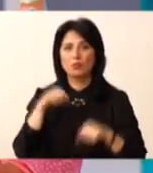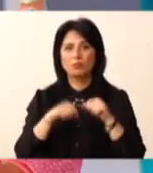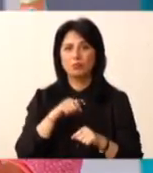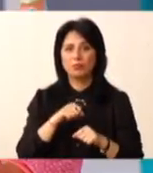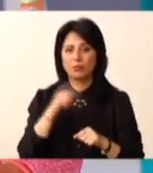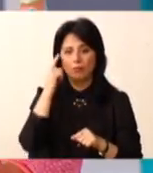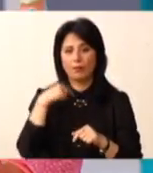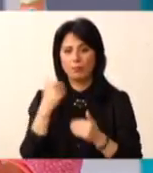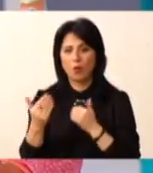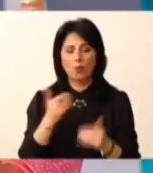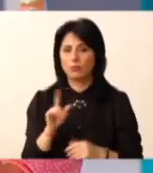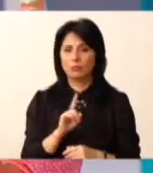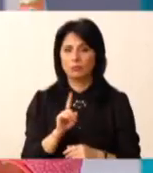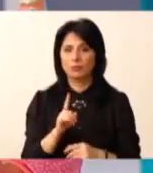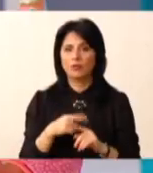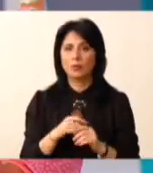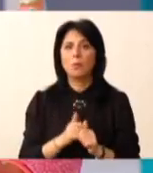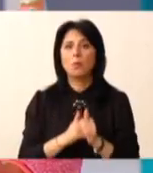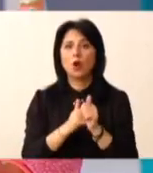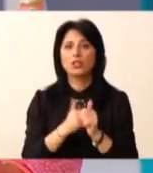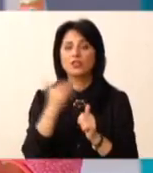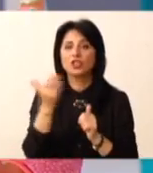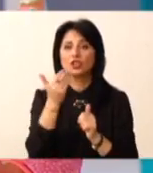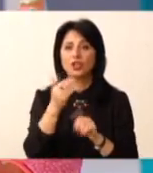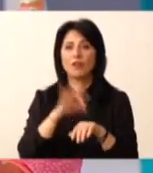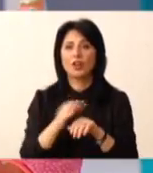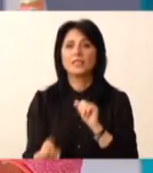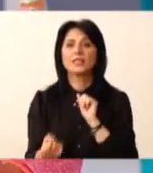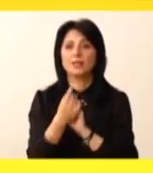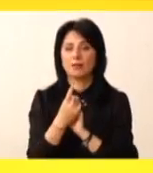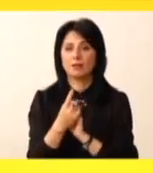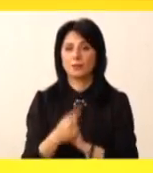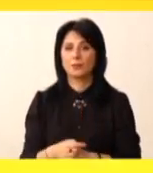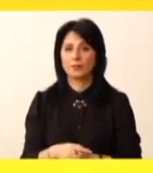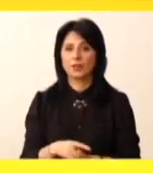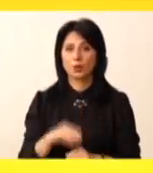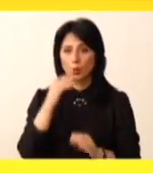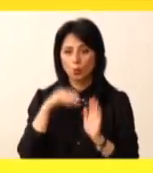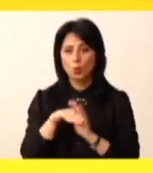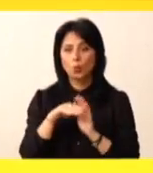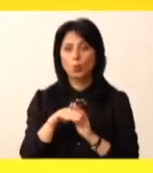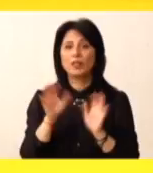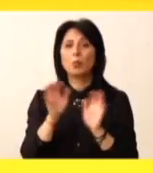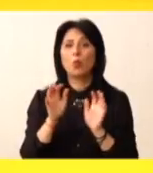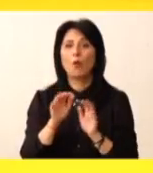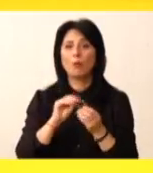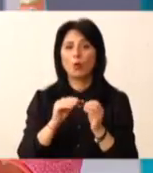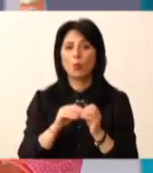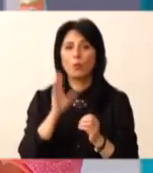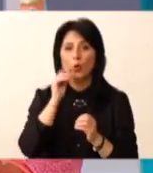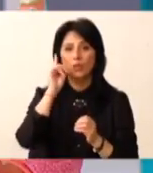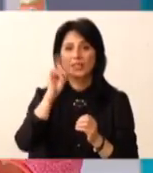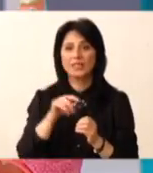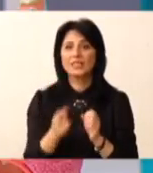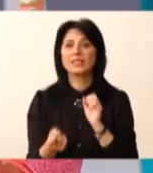არის დამახასიათებელი და მოსდევს არანამკურნალებ მდგომარეობებს. ანუ ასეთ შემთხვევაში უკეთ მოუვლით პრობლემას. უკეთ მოუვლით პრობლემას, რა თქმა